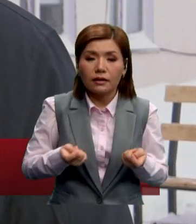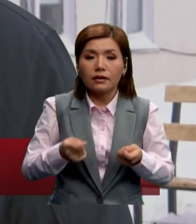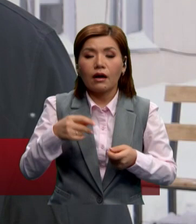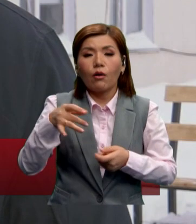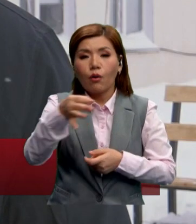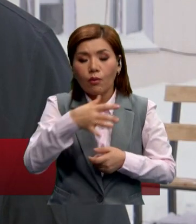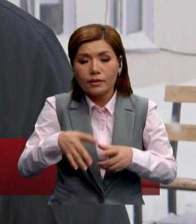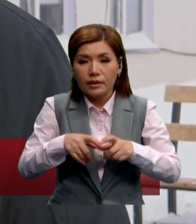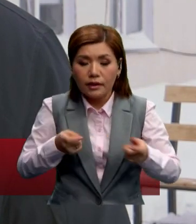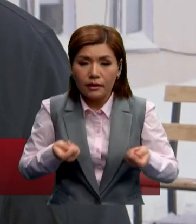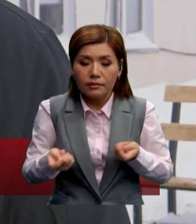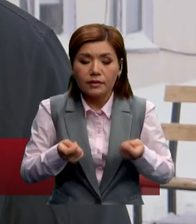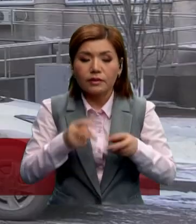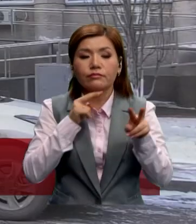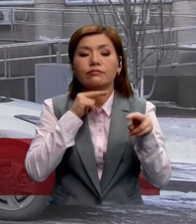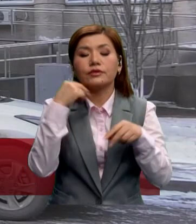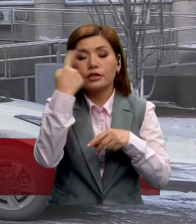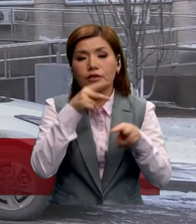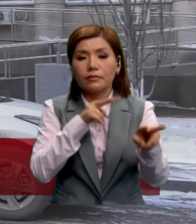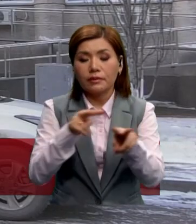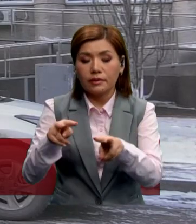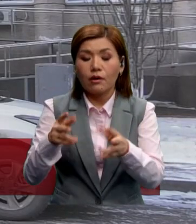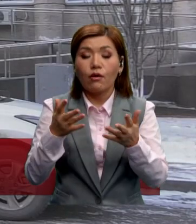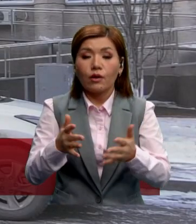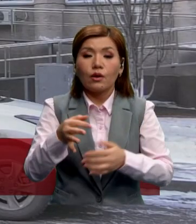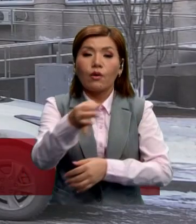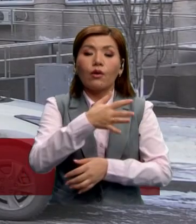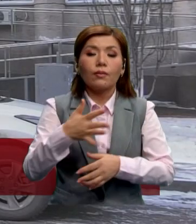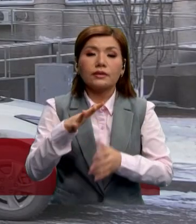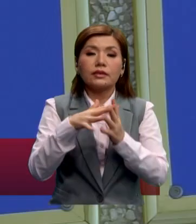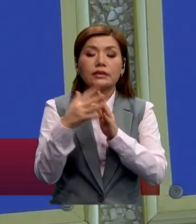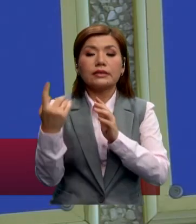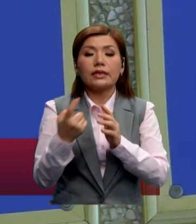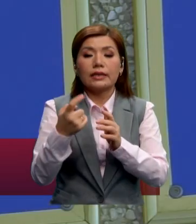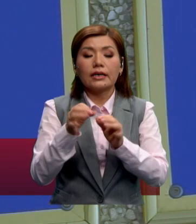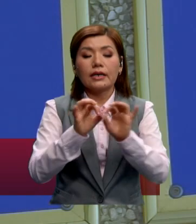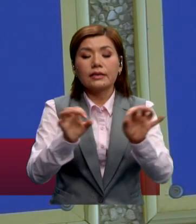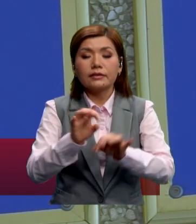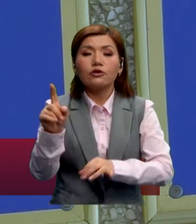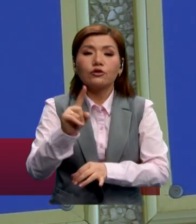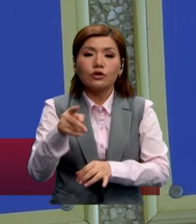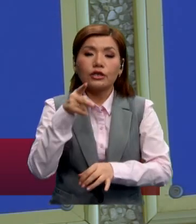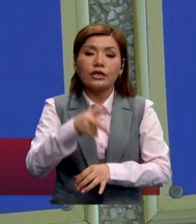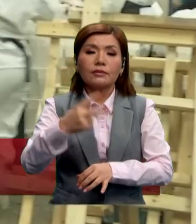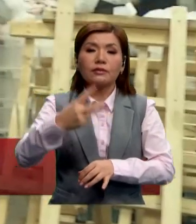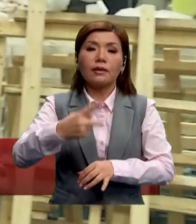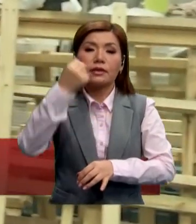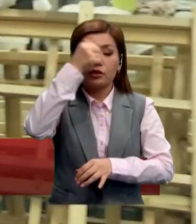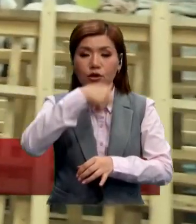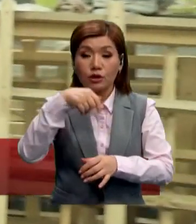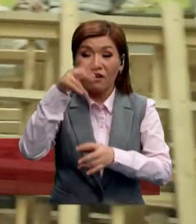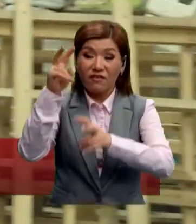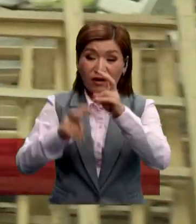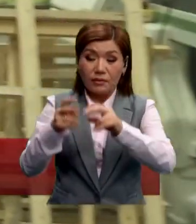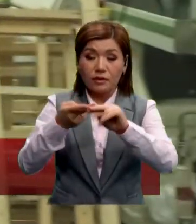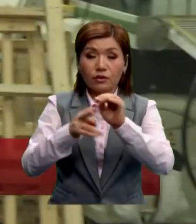облыс әкімдігінің жеке бақылауында. Облыстық ауыл шаруашылығы басқармасының берген мәліметіне сүйенсек, 2021 жылы фабрика